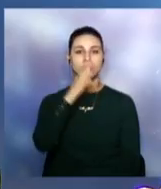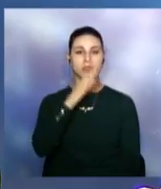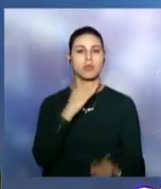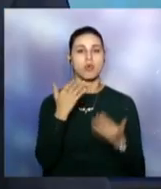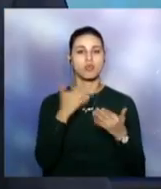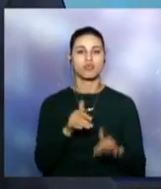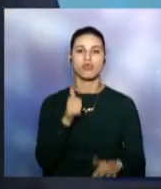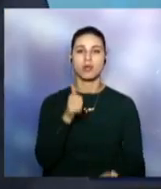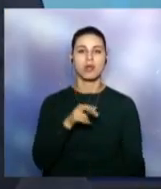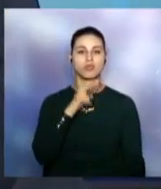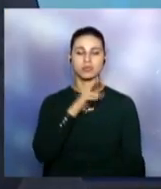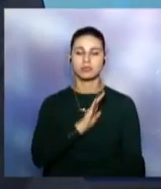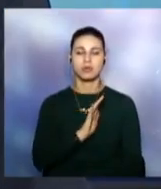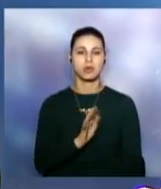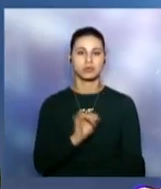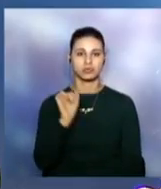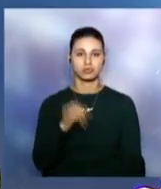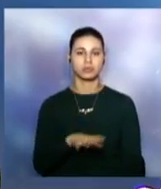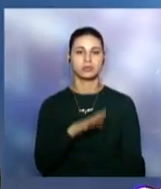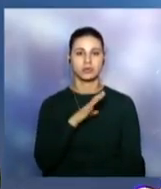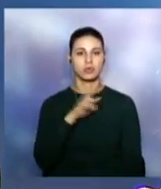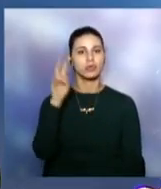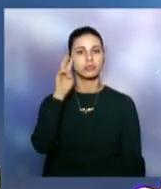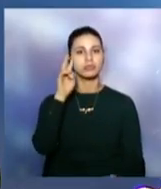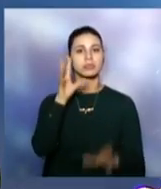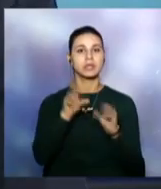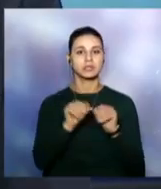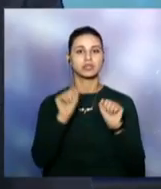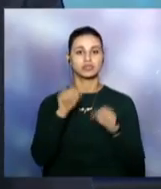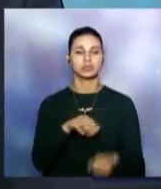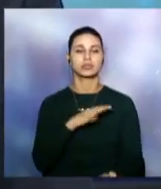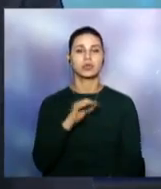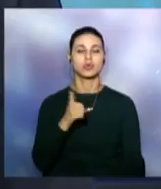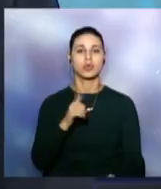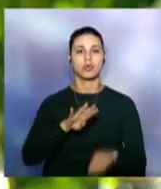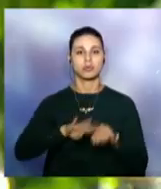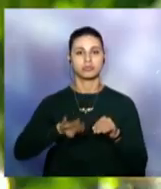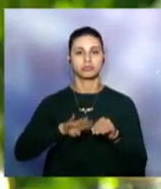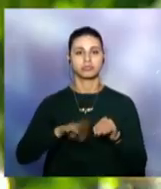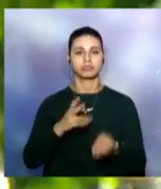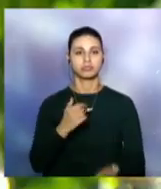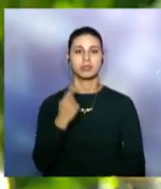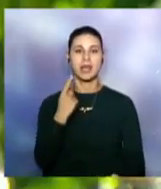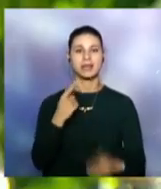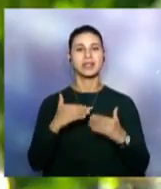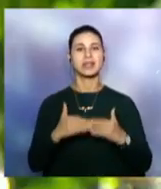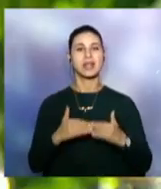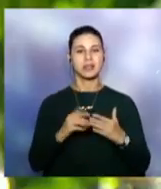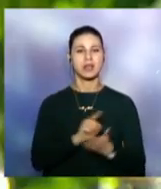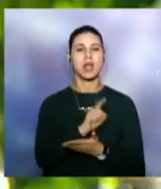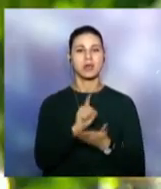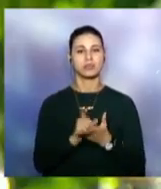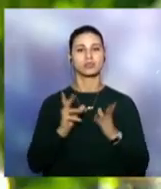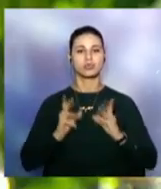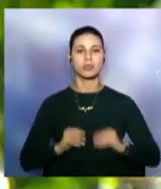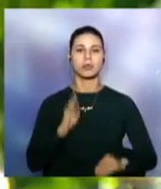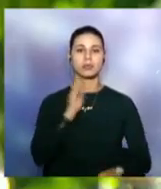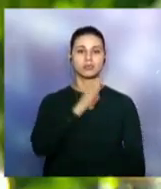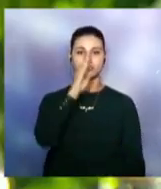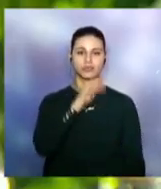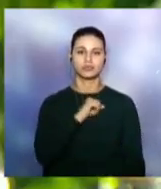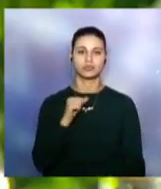შეიძლება ვერ შეამჩნია განავლოვან მასთან ერთად, როგორ დატოვა. ერთი საკონტროლო რენტგენოგრაფია გაიგეთ და ამით დამშვიდდება მშობელის